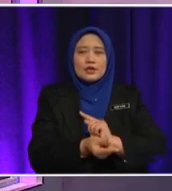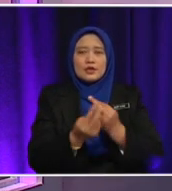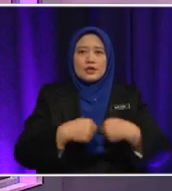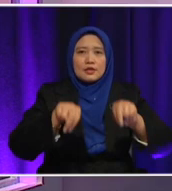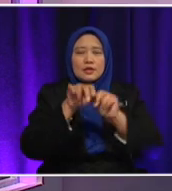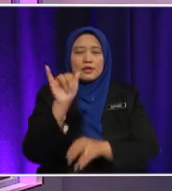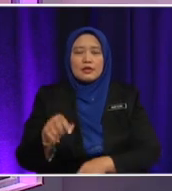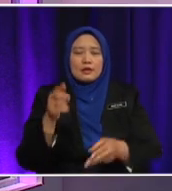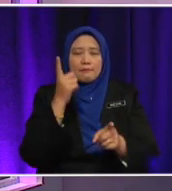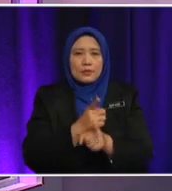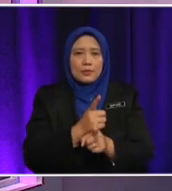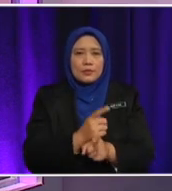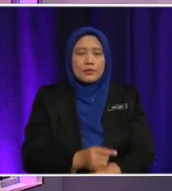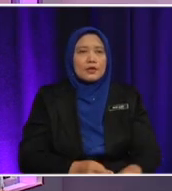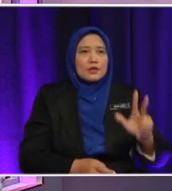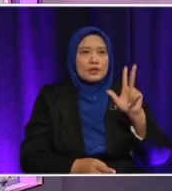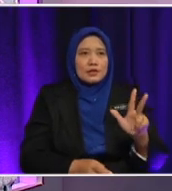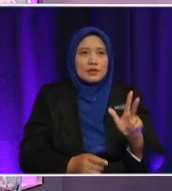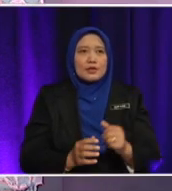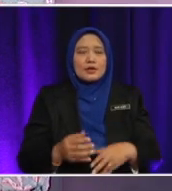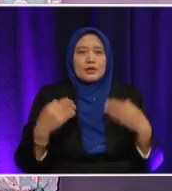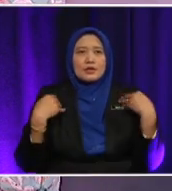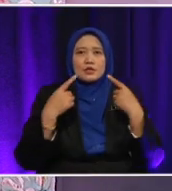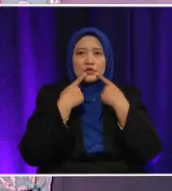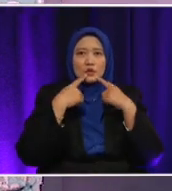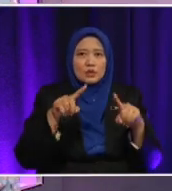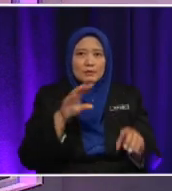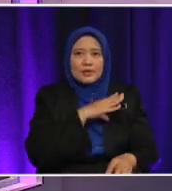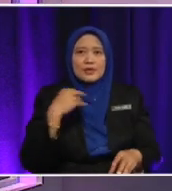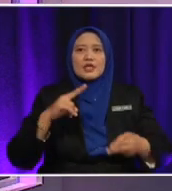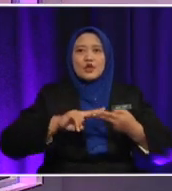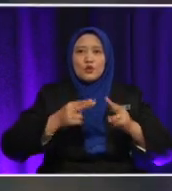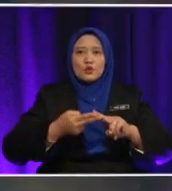dan ada kalau itu selamatlah untuk menjawab